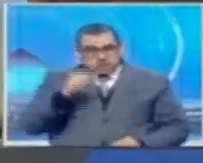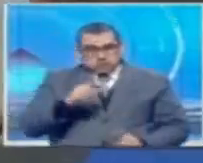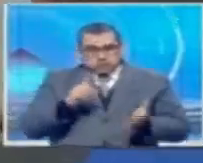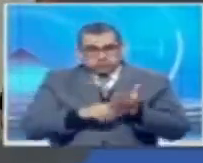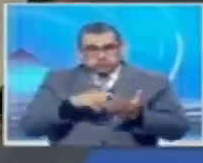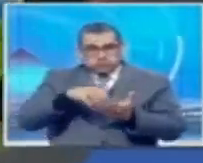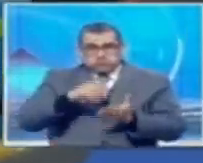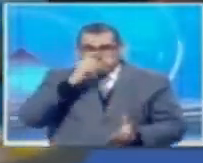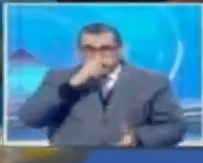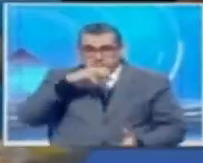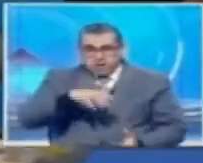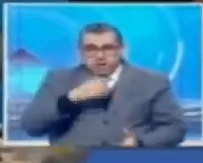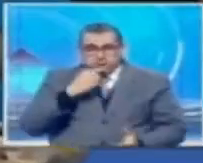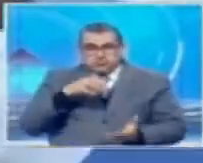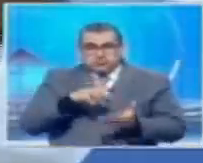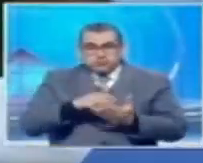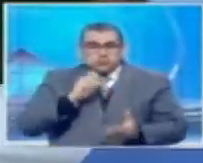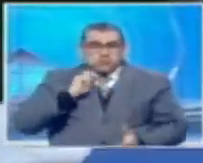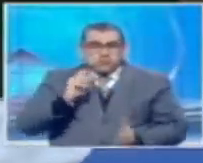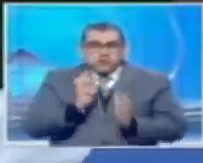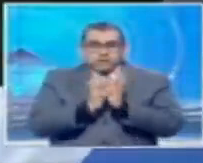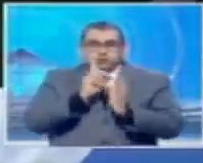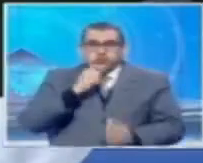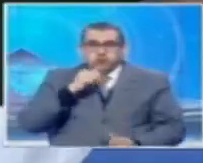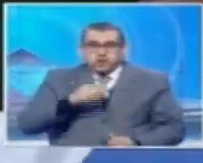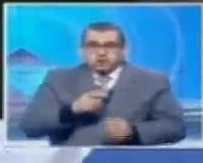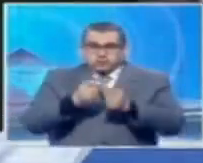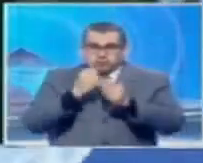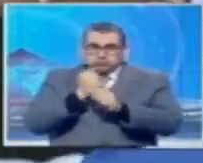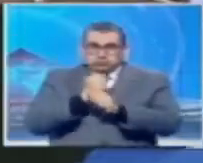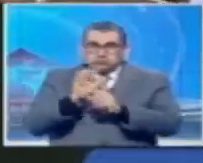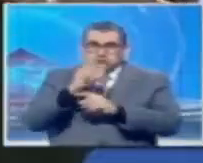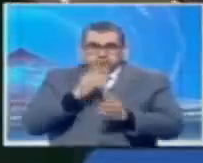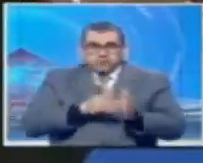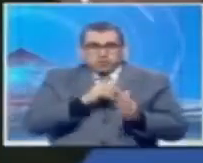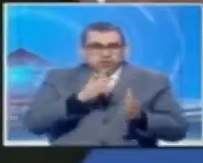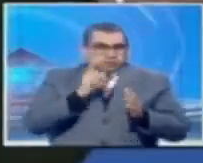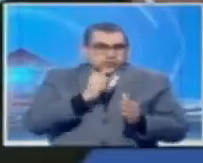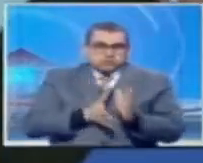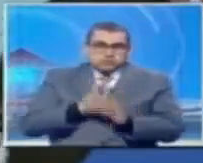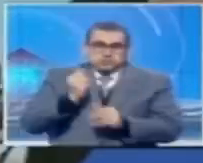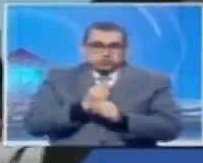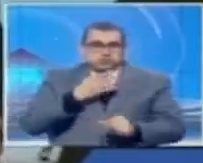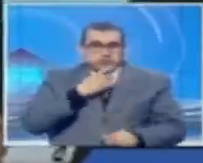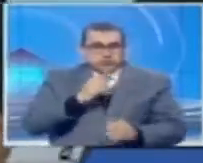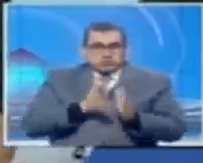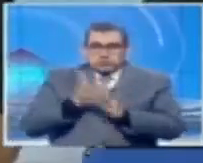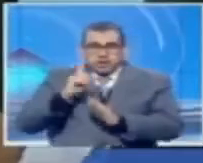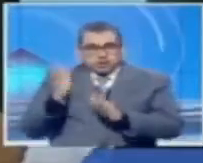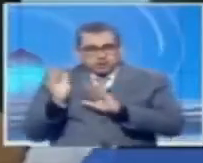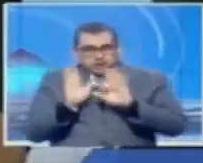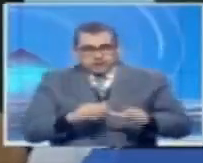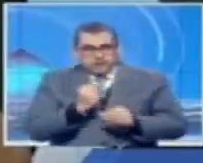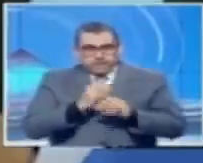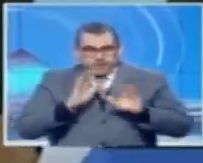القرى الصعيدية او اصبحت محافظة سوهاج جاذبة للسكان وليست طاردة للسكان كما سبق. ويمكن ده هنلاقيه